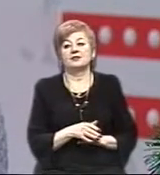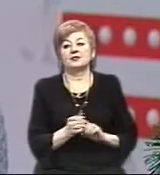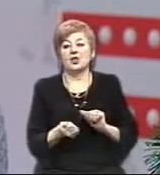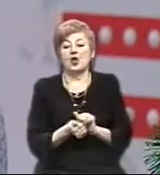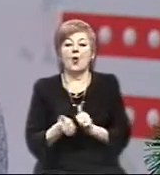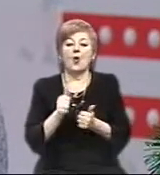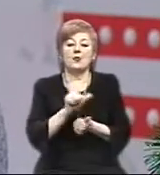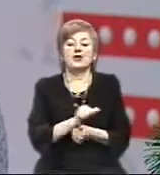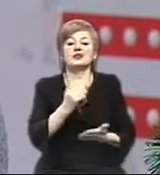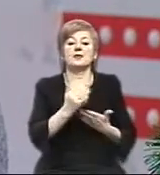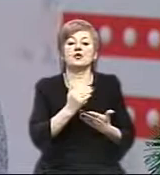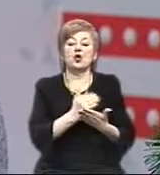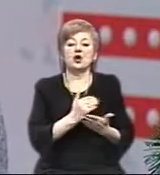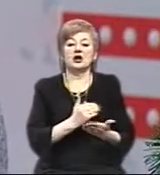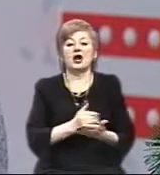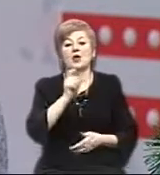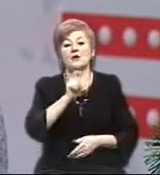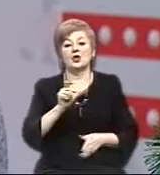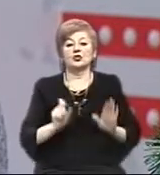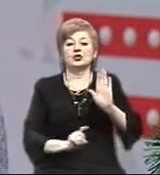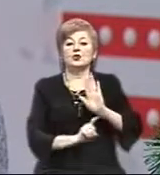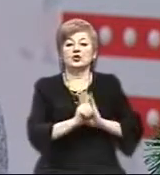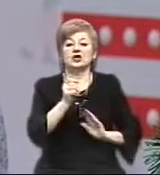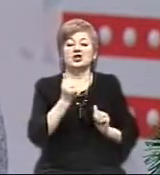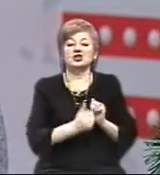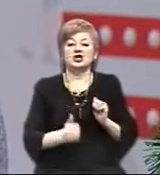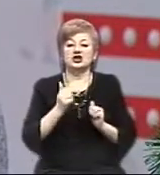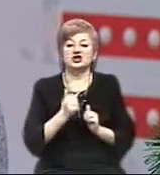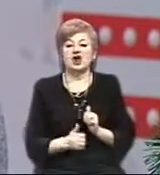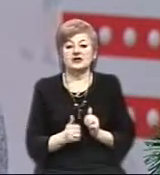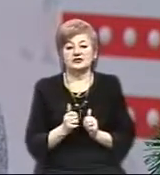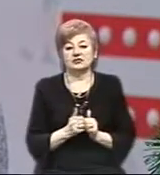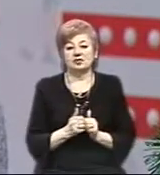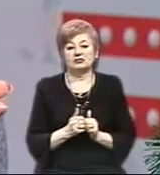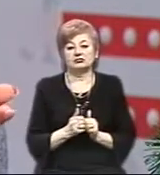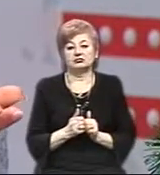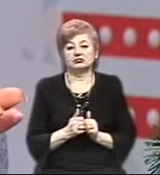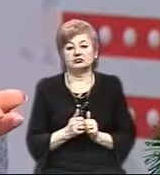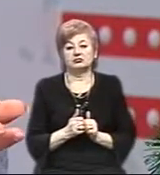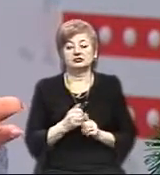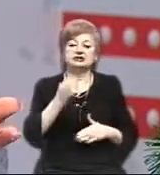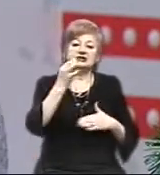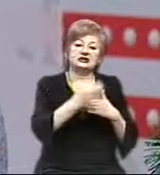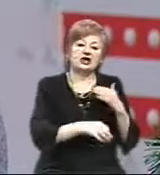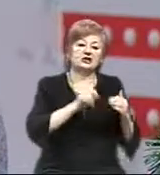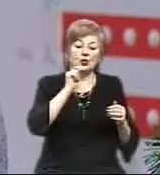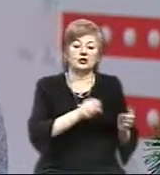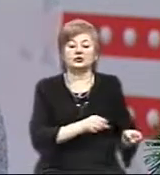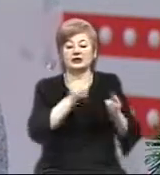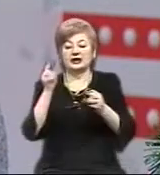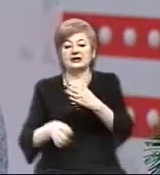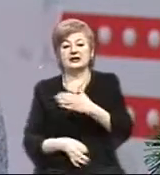обмінних програм. Люди почали частіше, як з Західної України їздити на Схід,